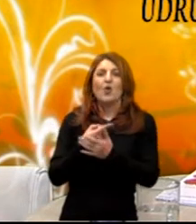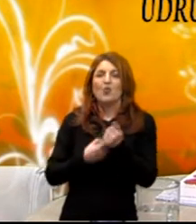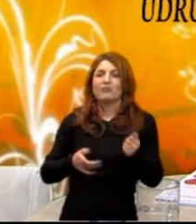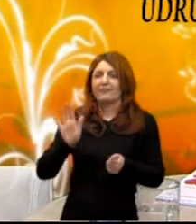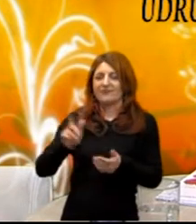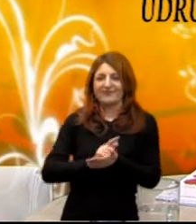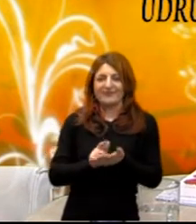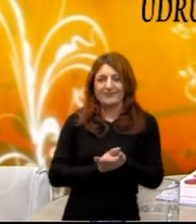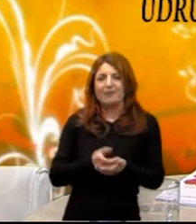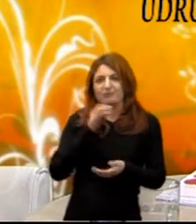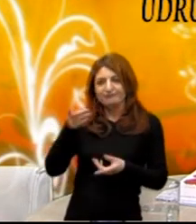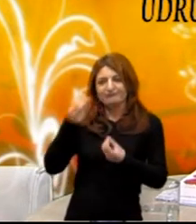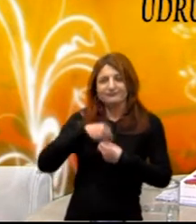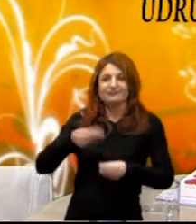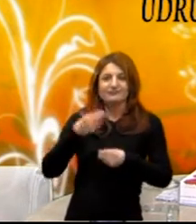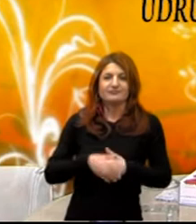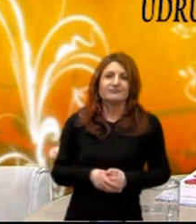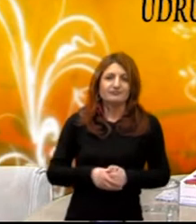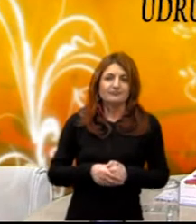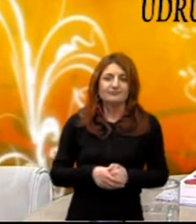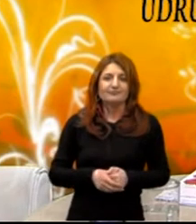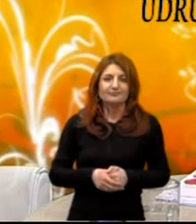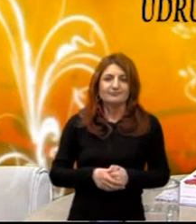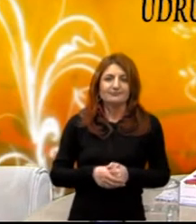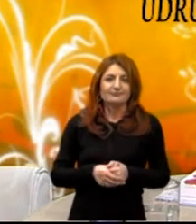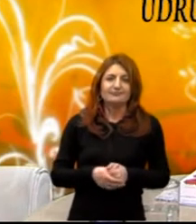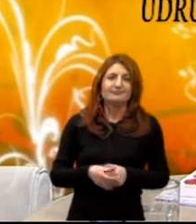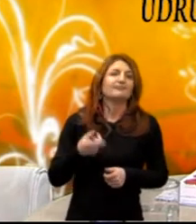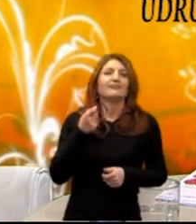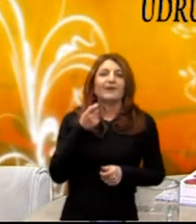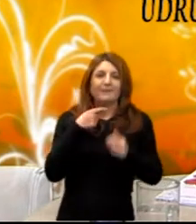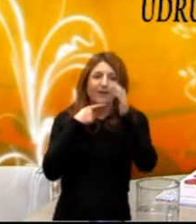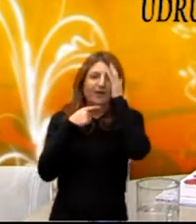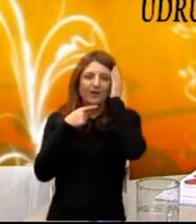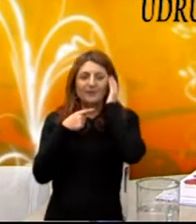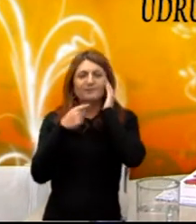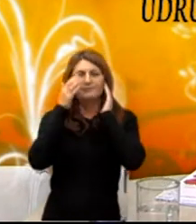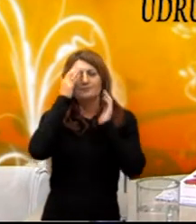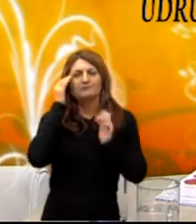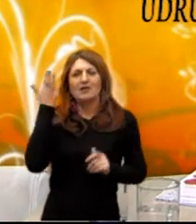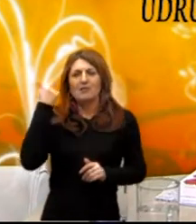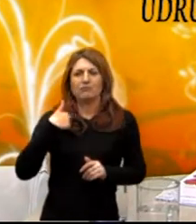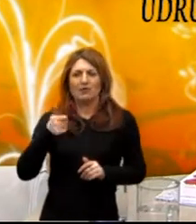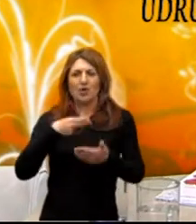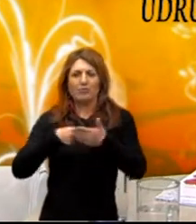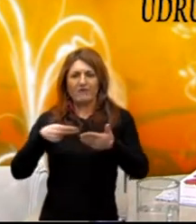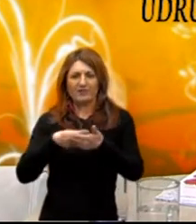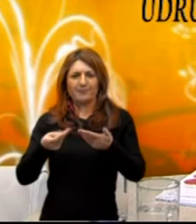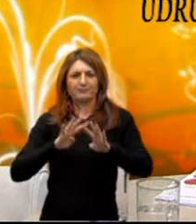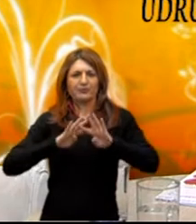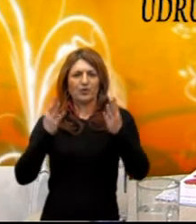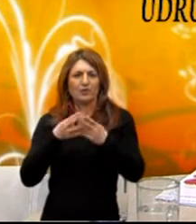vrijeme. Ovo što ste mi, malo ćemo se vratiti sa pasa. Znači, bila sam na jednoj preskonferenciji